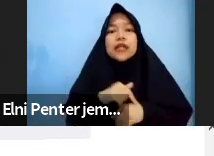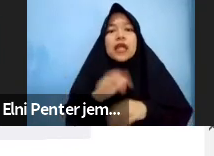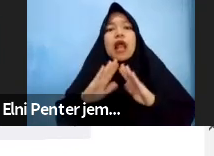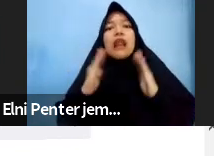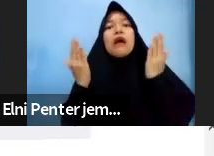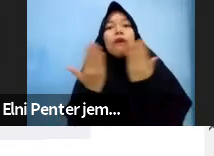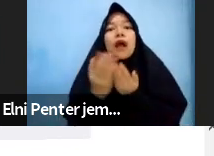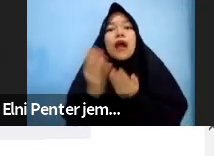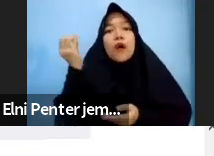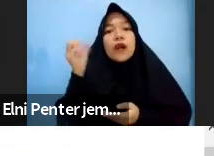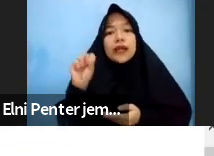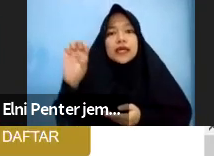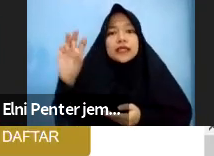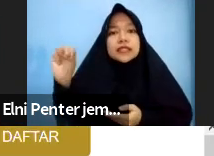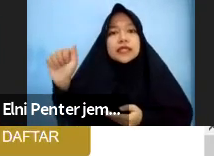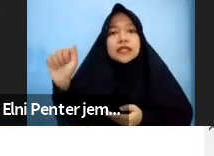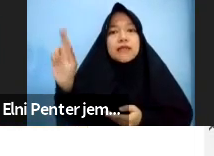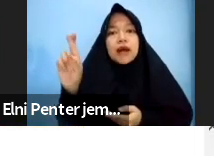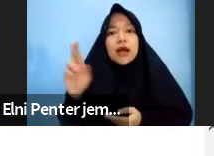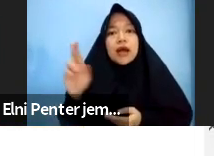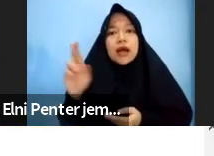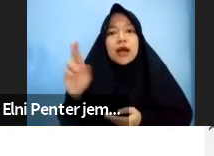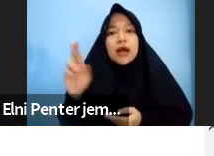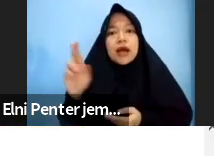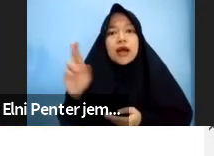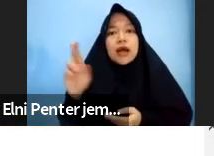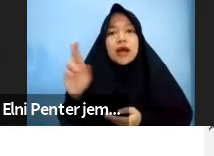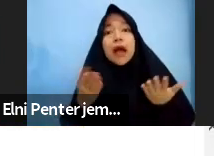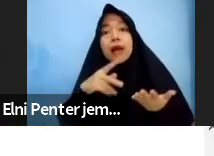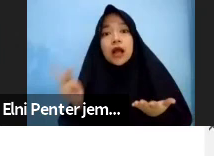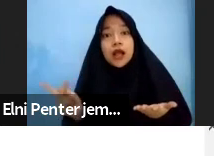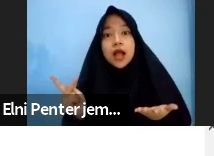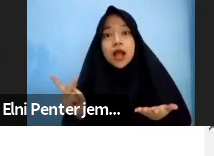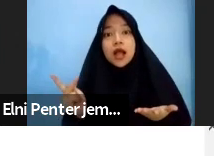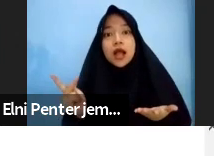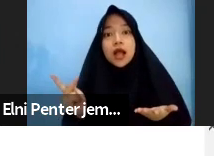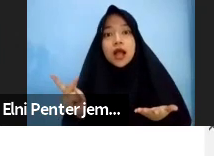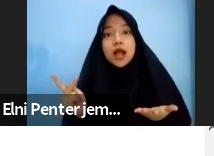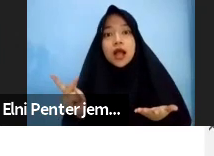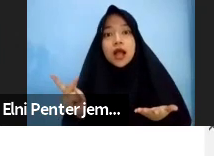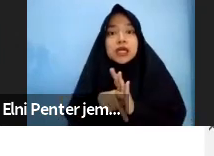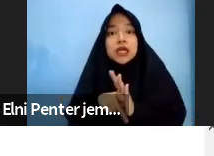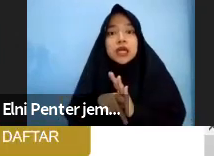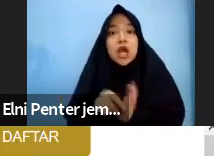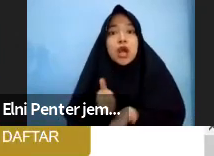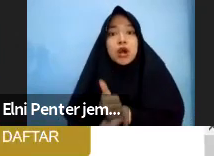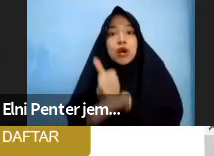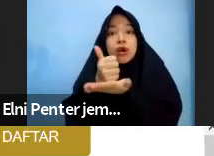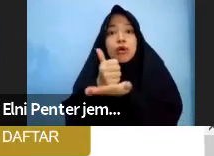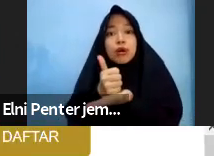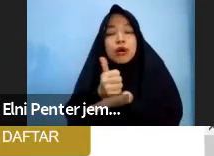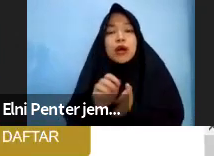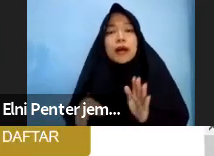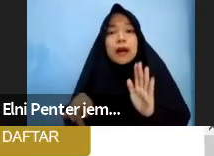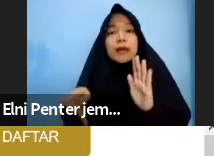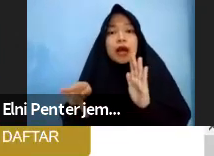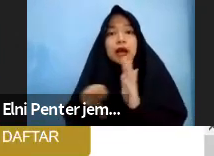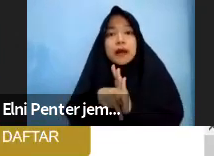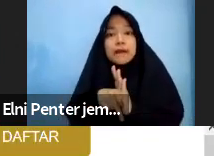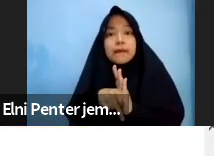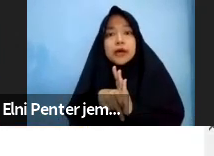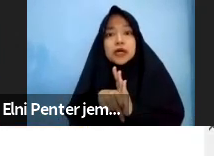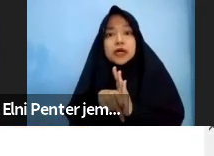harus betul-betul mengikuti dulu baru bisa berbagi Nah selanjutnya